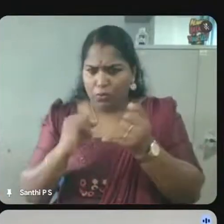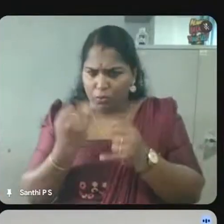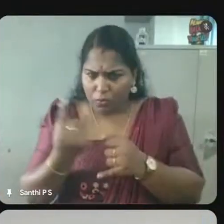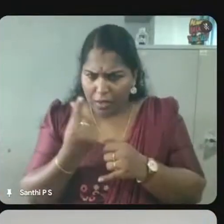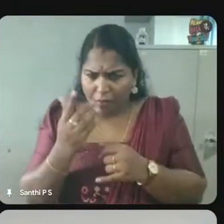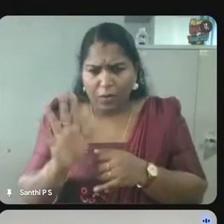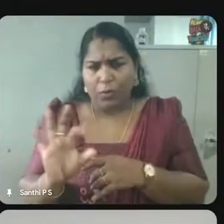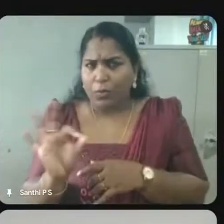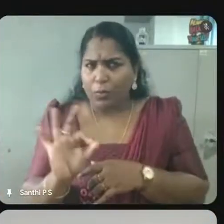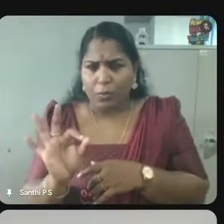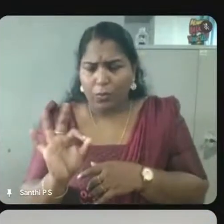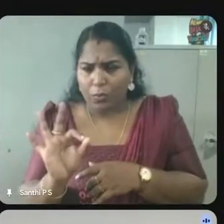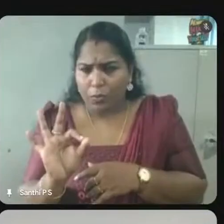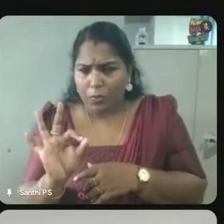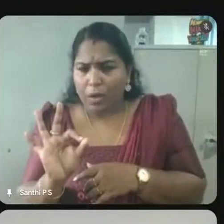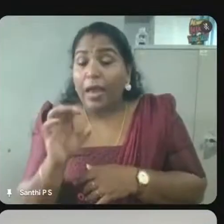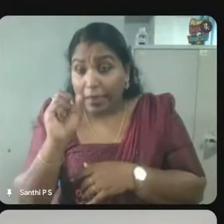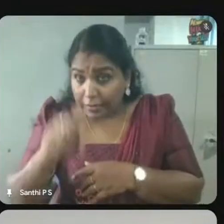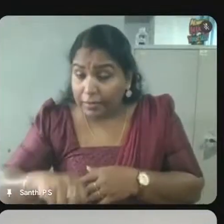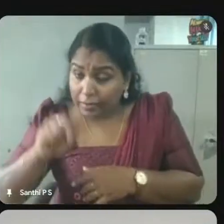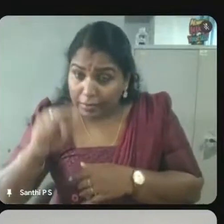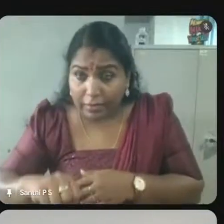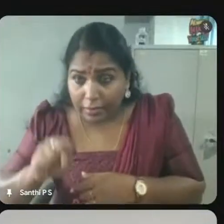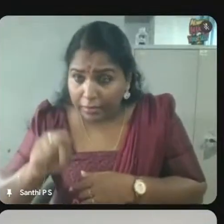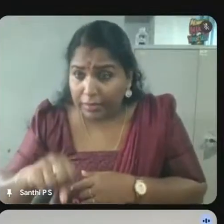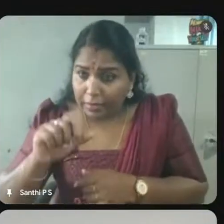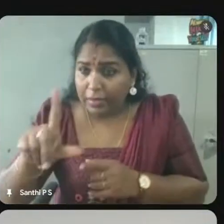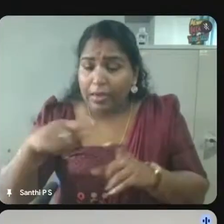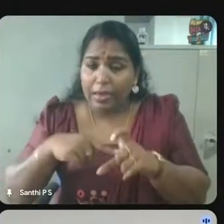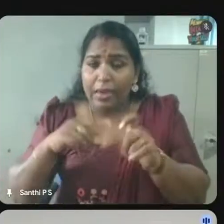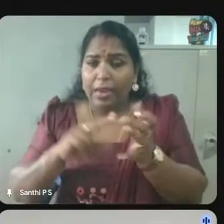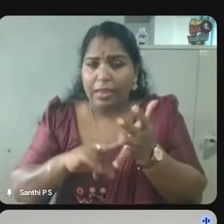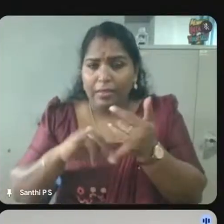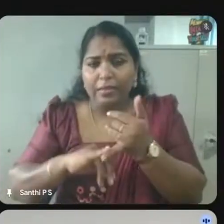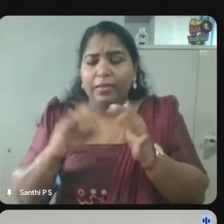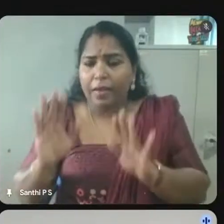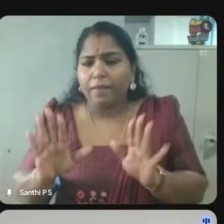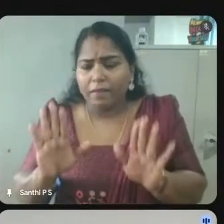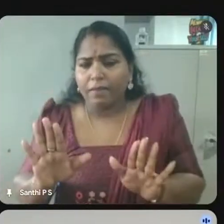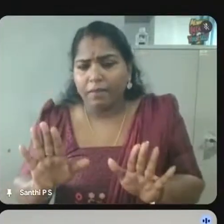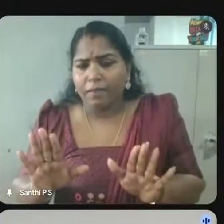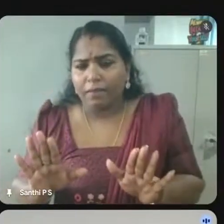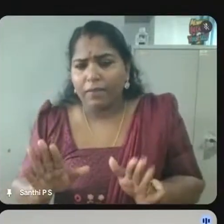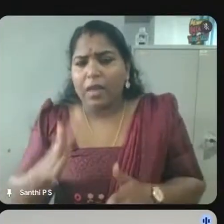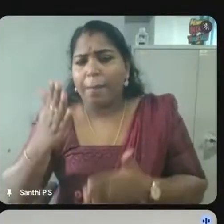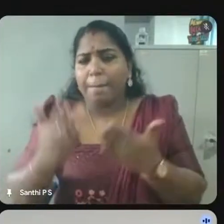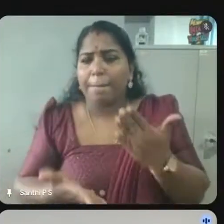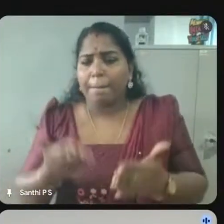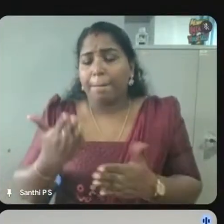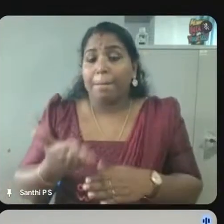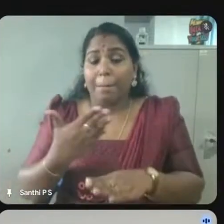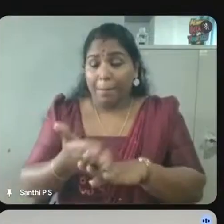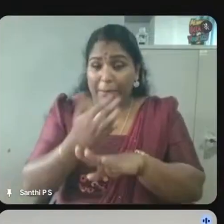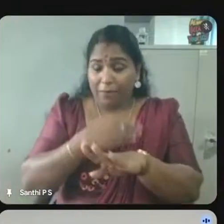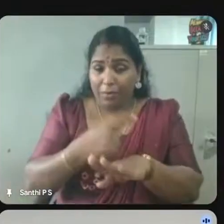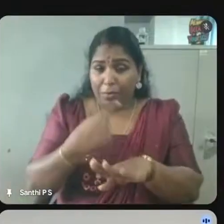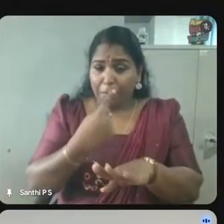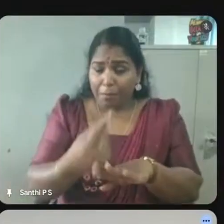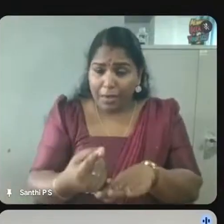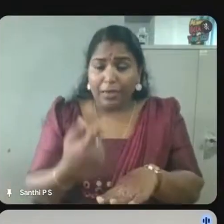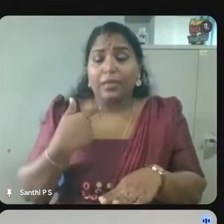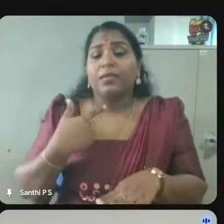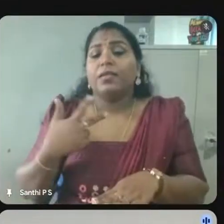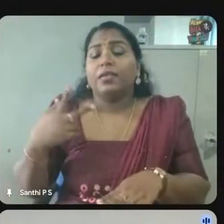ലെൻസ് വെച്ചിട്ടുണ്ട്. അങ്ങനെയാണല്ലോ ഒരു സർജറി നടത്തുന്നത്. ഓക്കെ. അല്ല, ചിലപ്പോ സാർ പറഞ്ഞില്ലേ വീണ്ടും സർജറി ചെയ്യേണ്ടി വരും എന്ന്